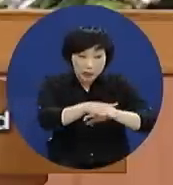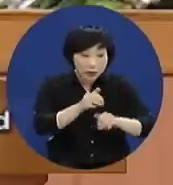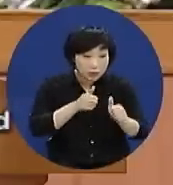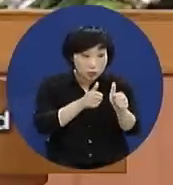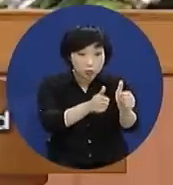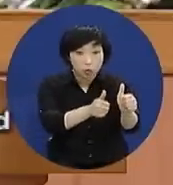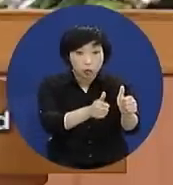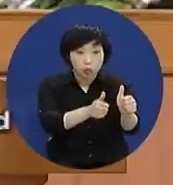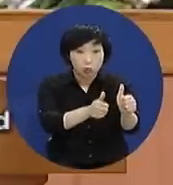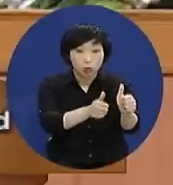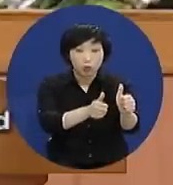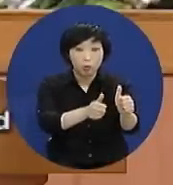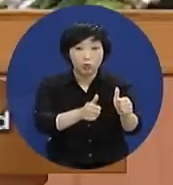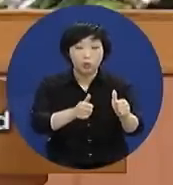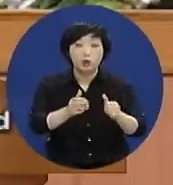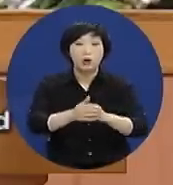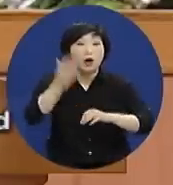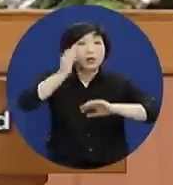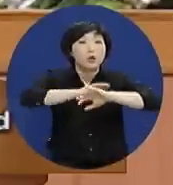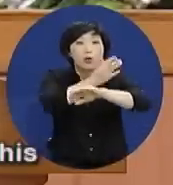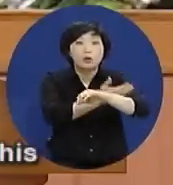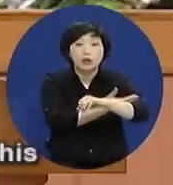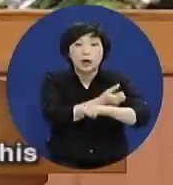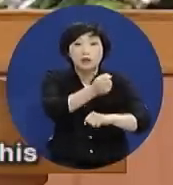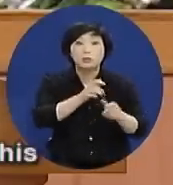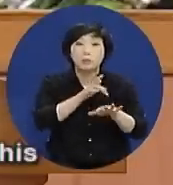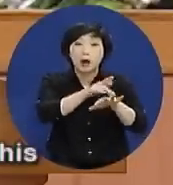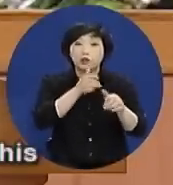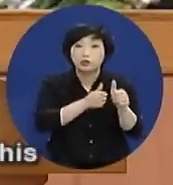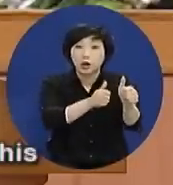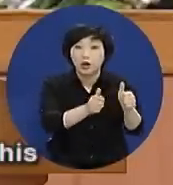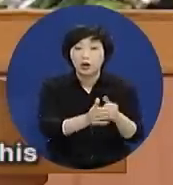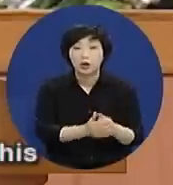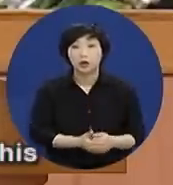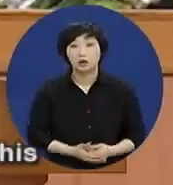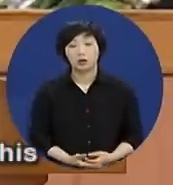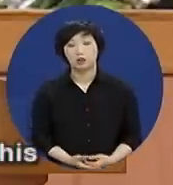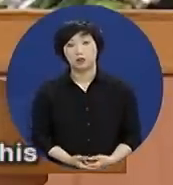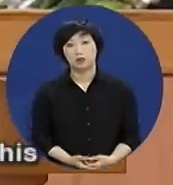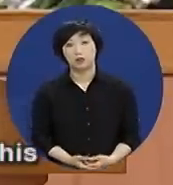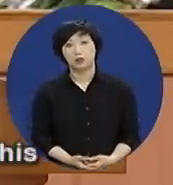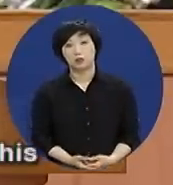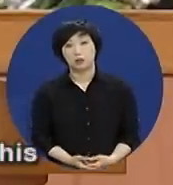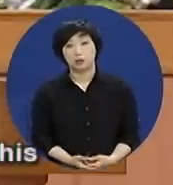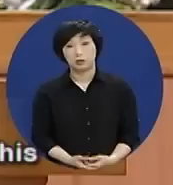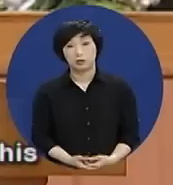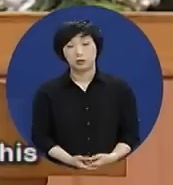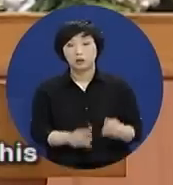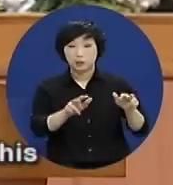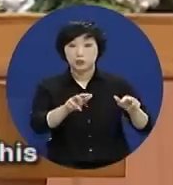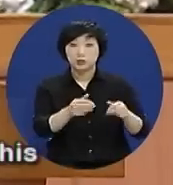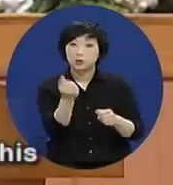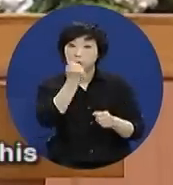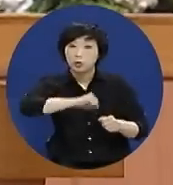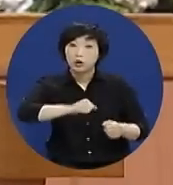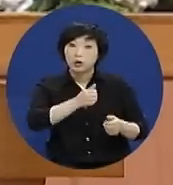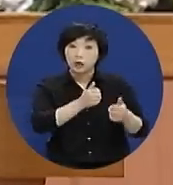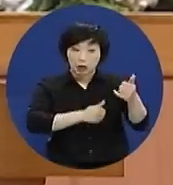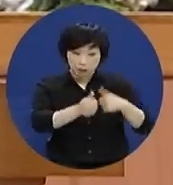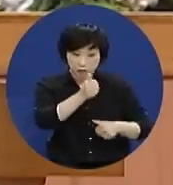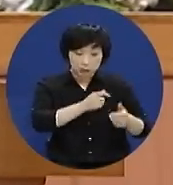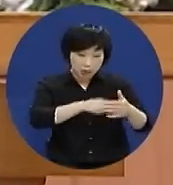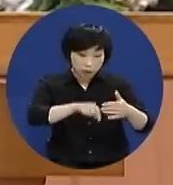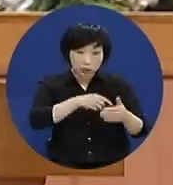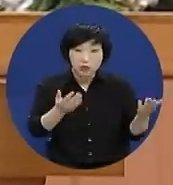従い空の権を持つ支配者として今も風十順のコの中に働いている霊に